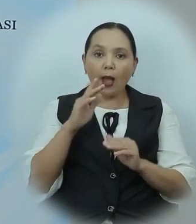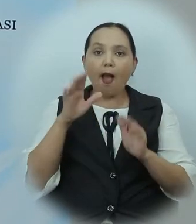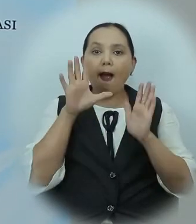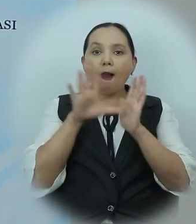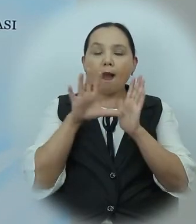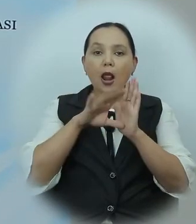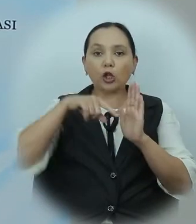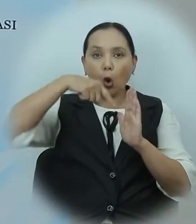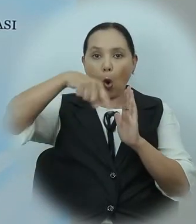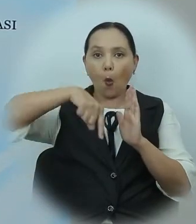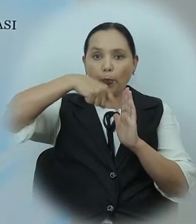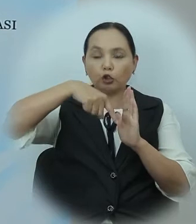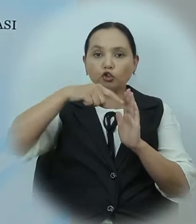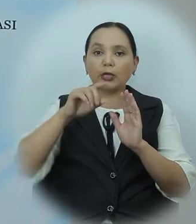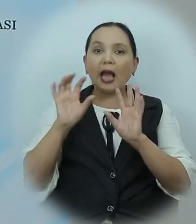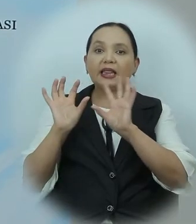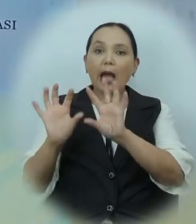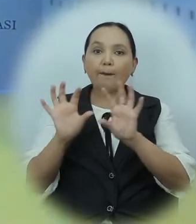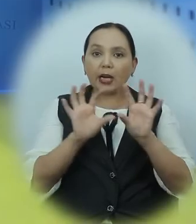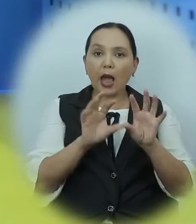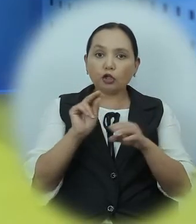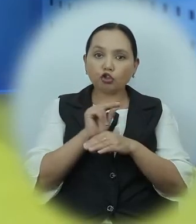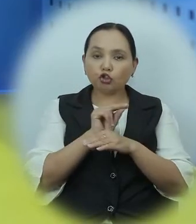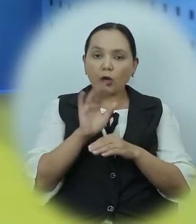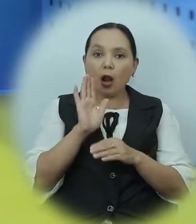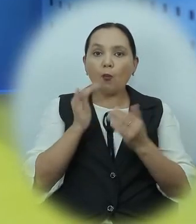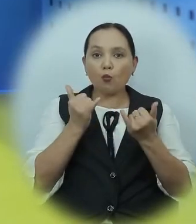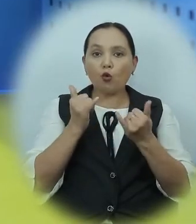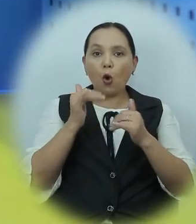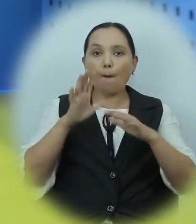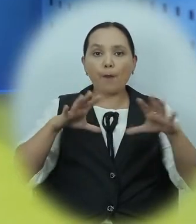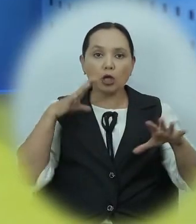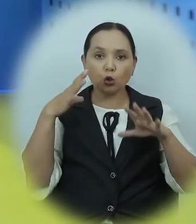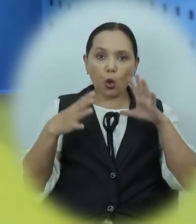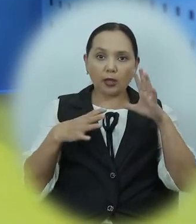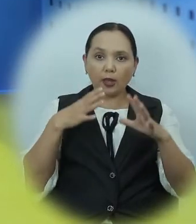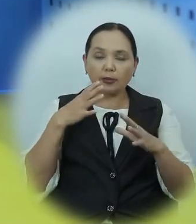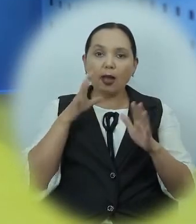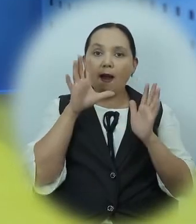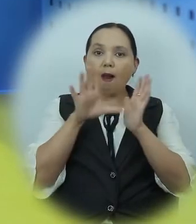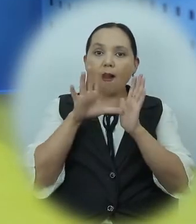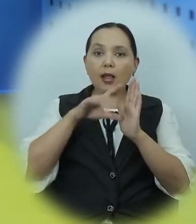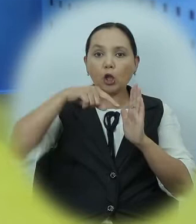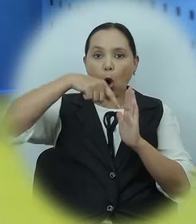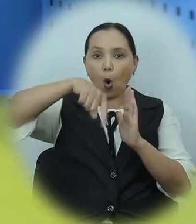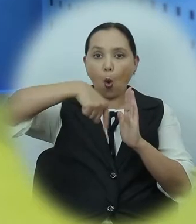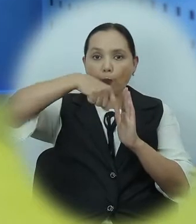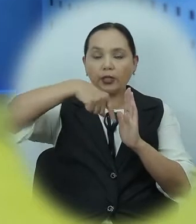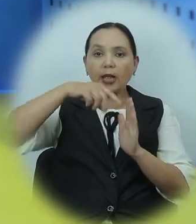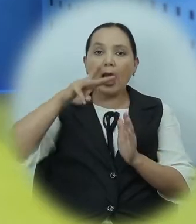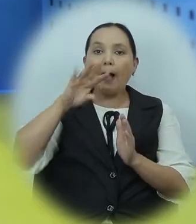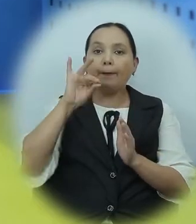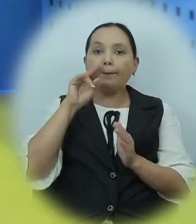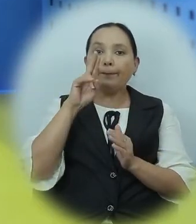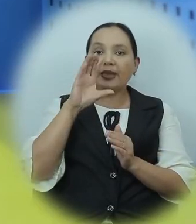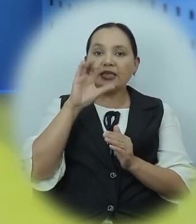elektr ko'pchitkichlarni ta'mirlash. Bugungi amaliy mashg'ulotimizda elektr ko'pchitkich, ya'ni